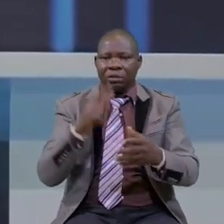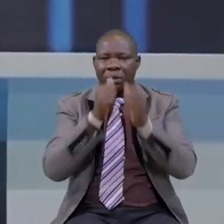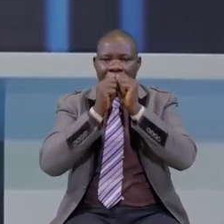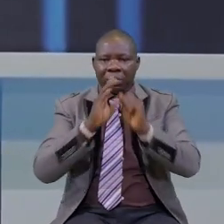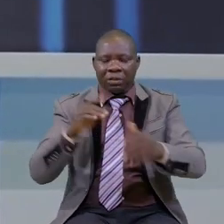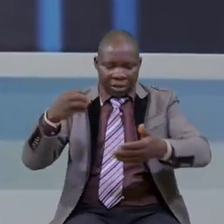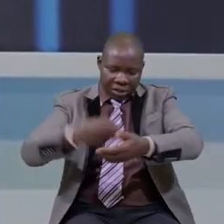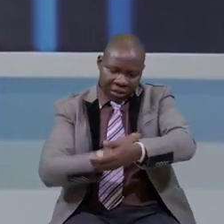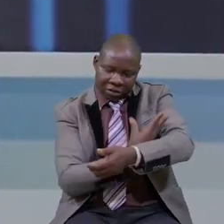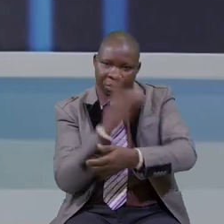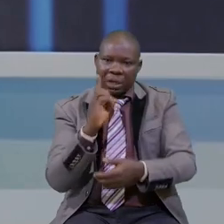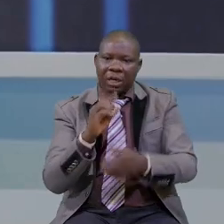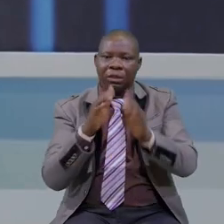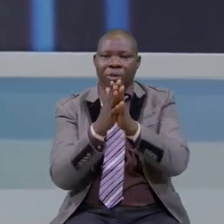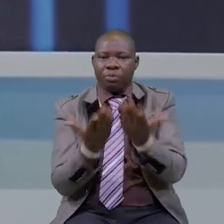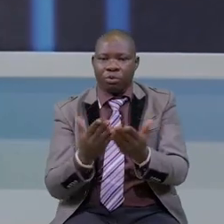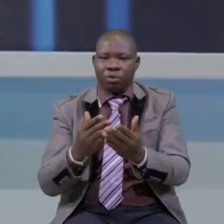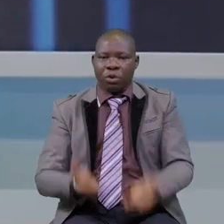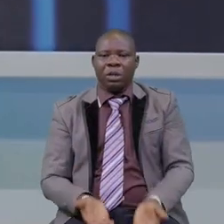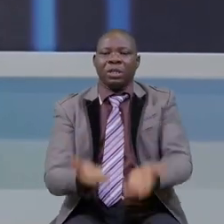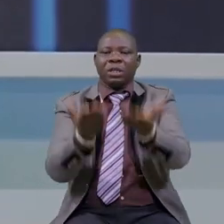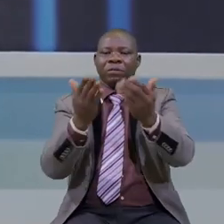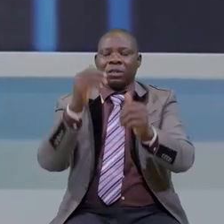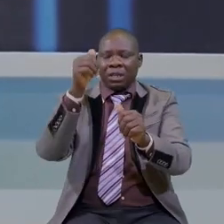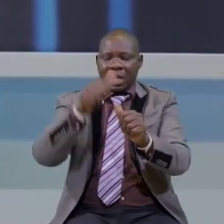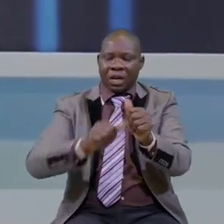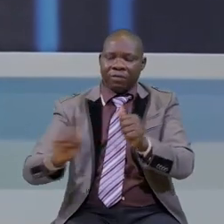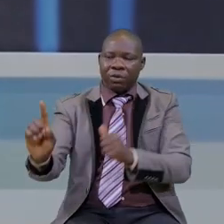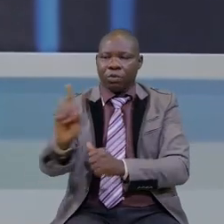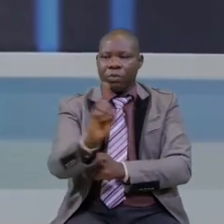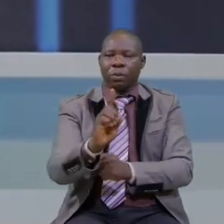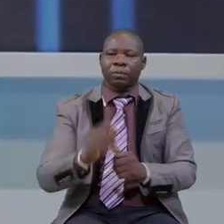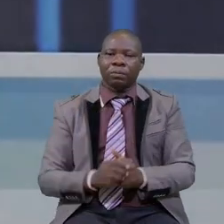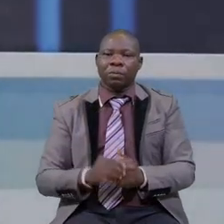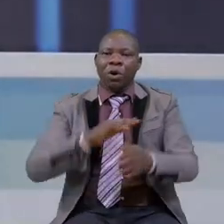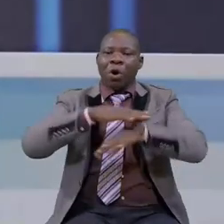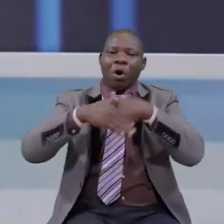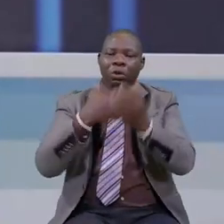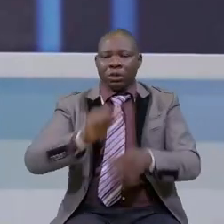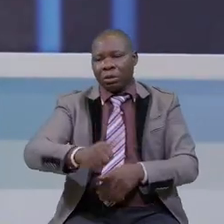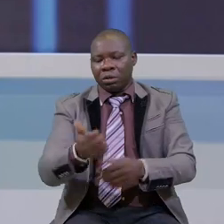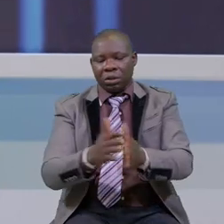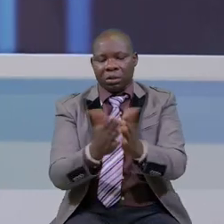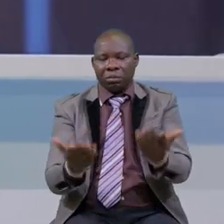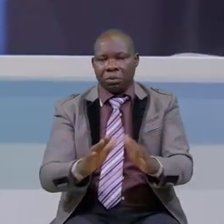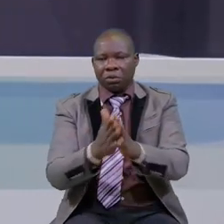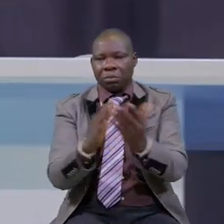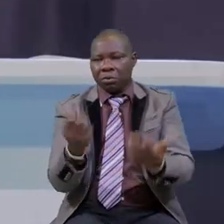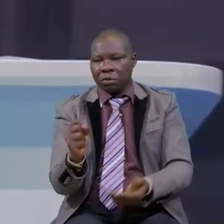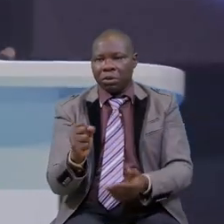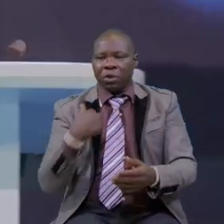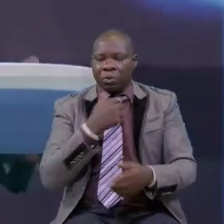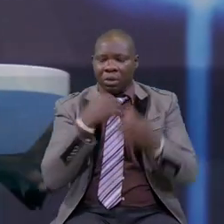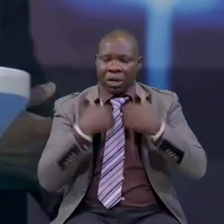livre inspiré, béni, qui élève tout le monde. Tous les autres livres que